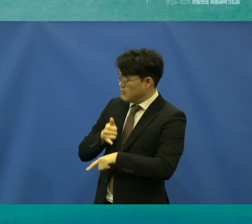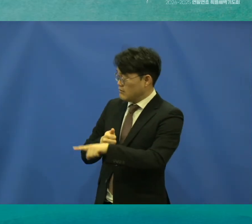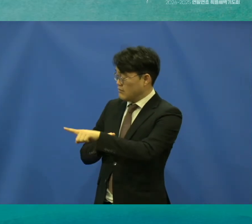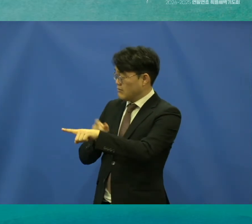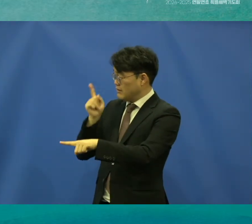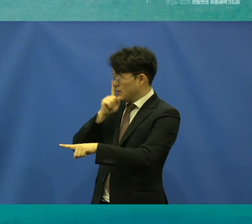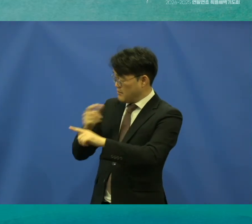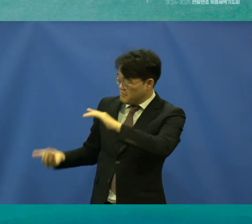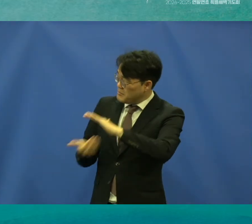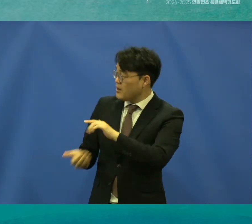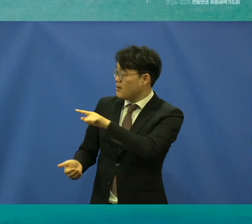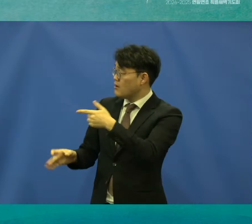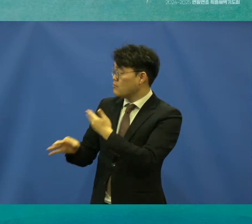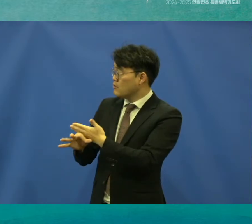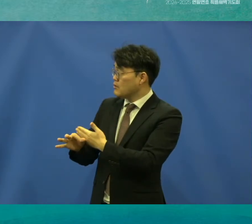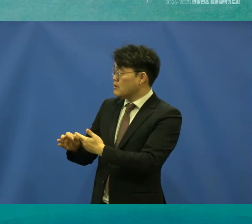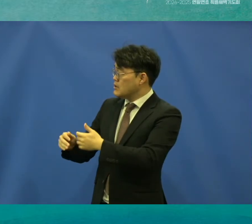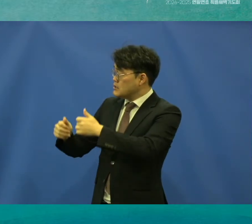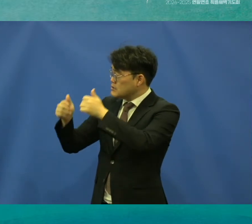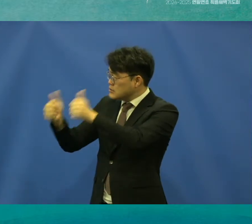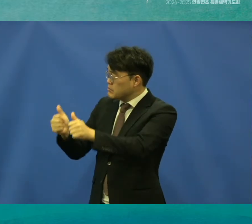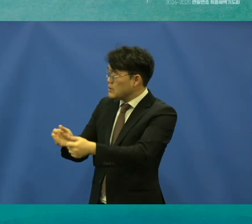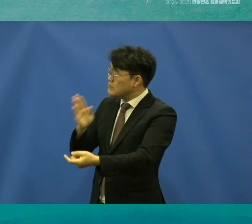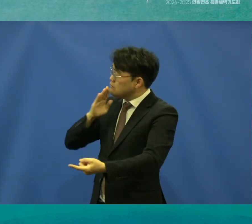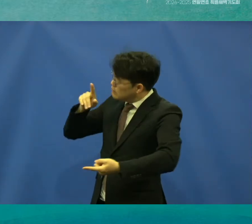심판하셔야죠. 뭘 아끼셔요?